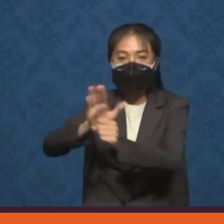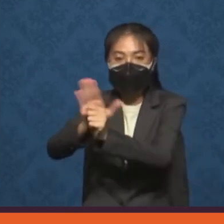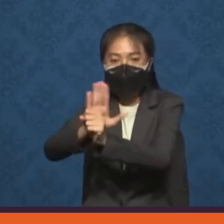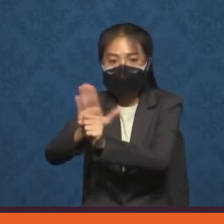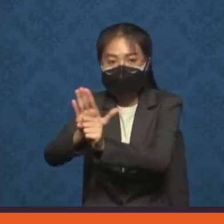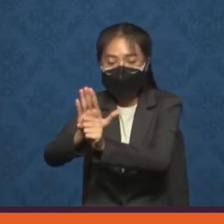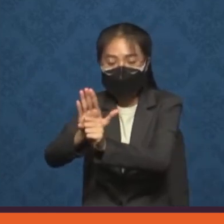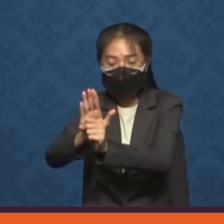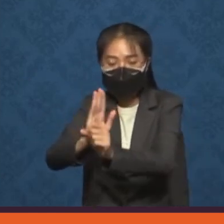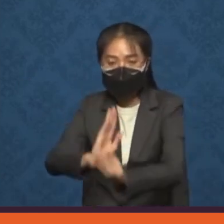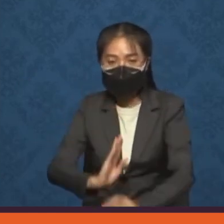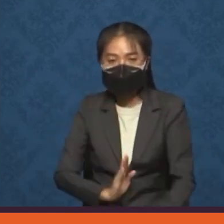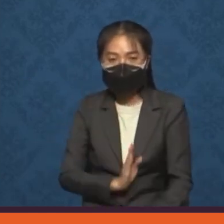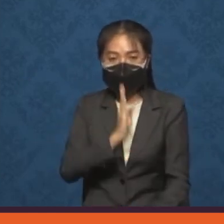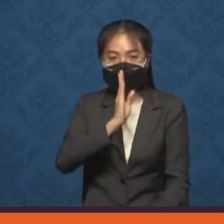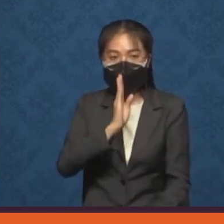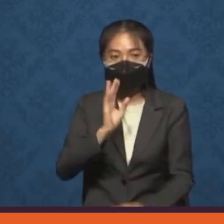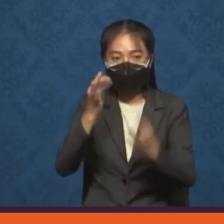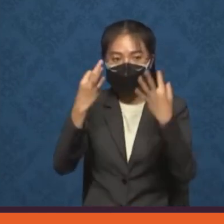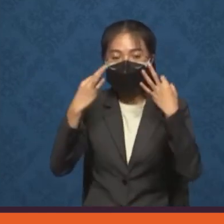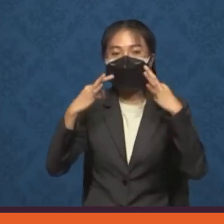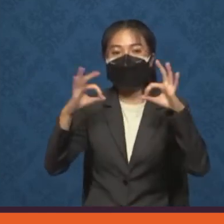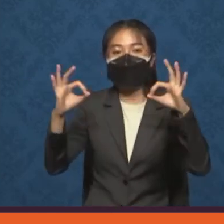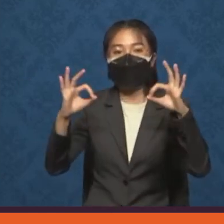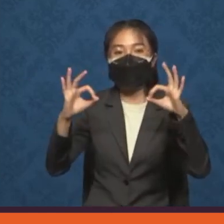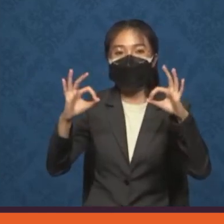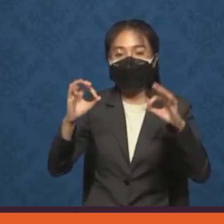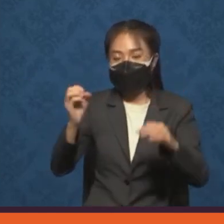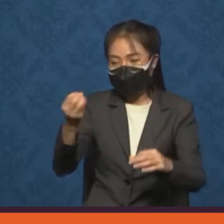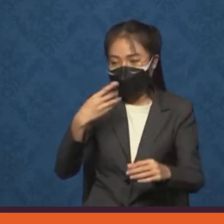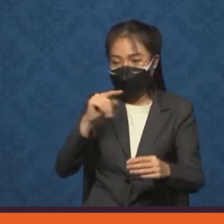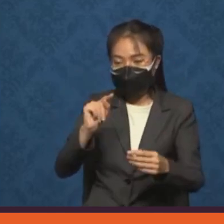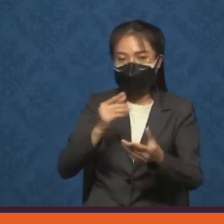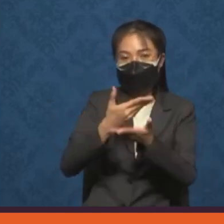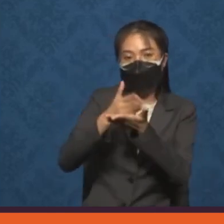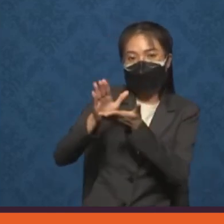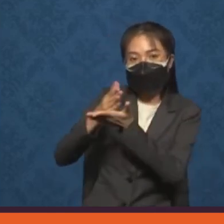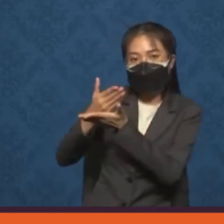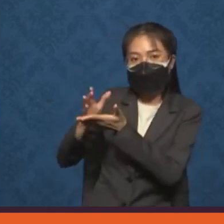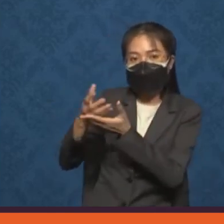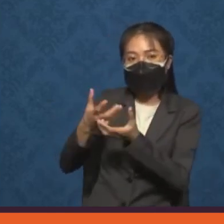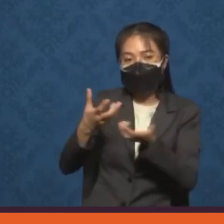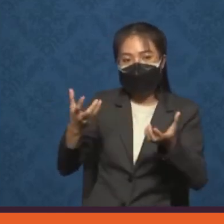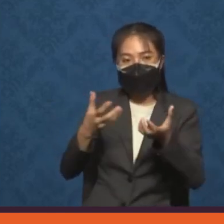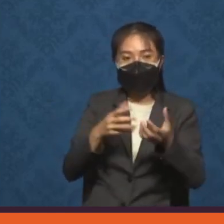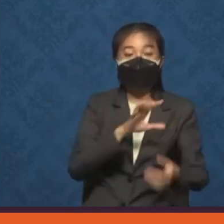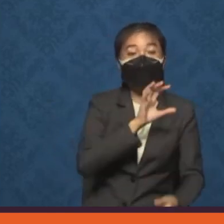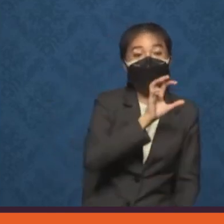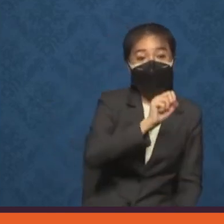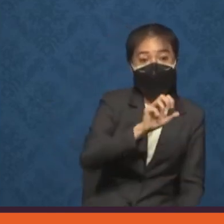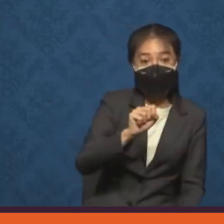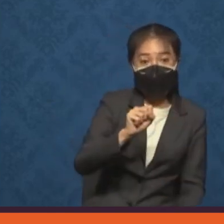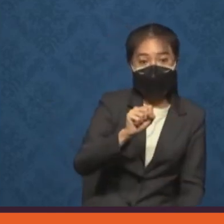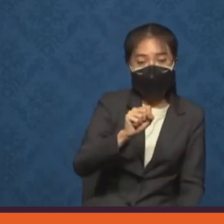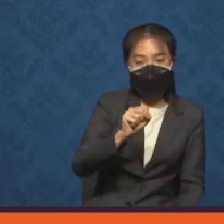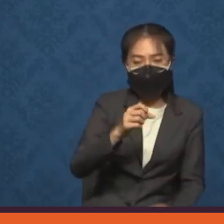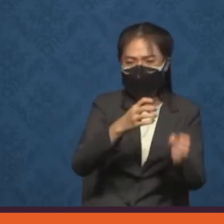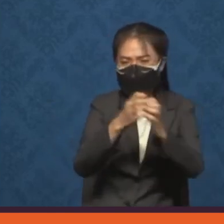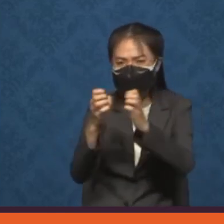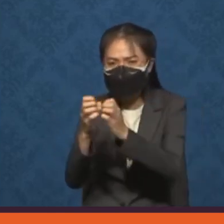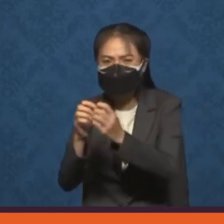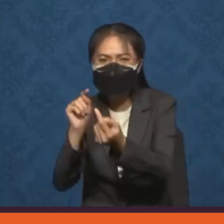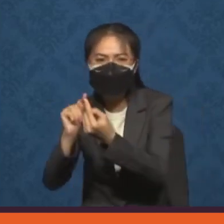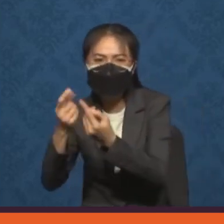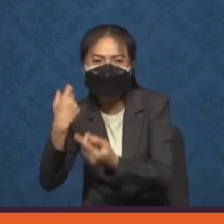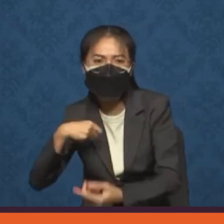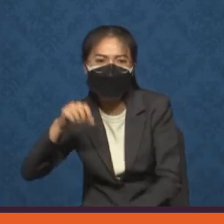และความเป็นอิสระเห็นท่านพูดเรื่องการแบ่งแยกอำนาจหลายครั้งหลายหนว่าส.ส.ไปแทรกแซงองค์กรตุลาการองค์กรอิส